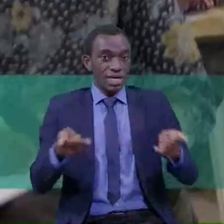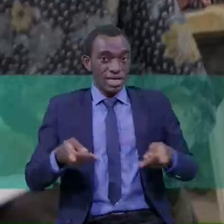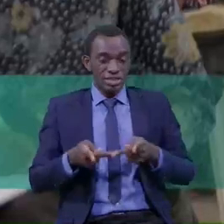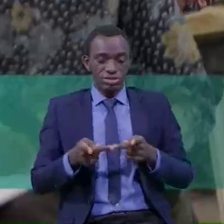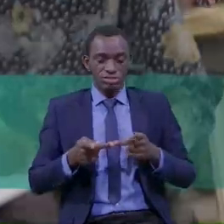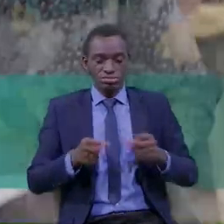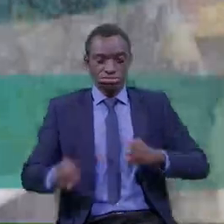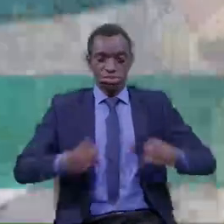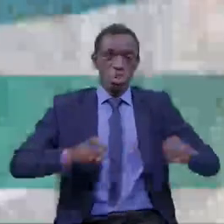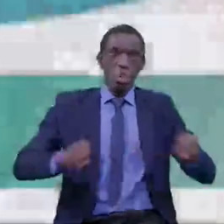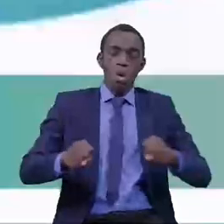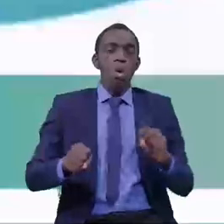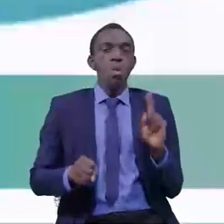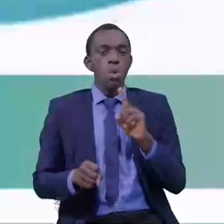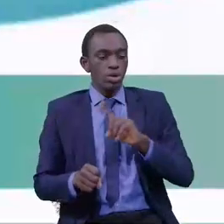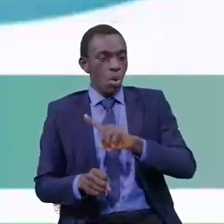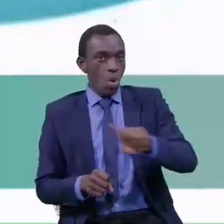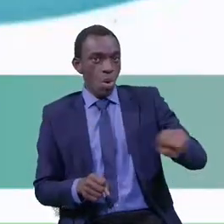trembla.